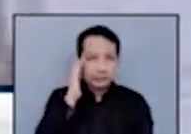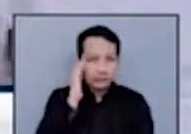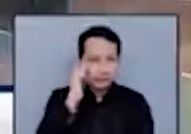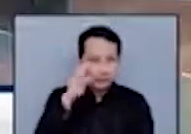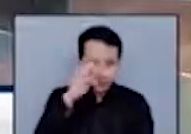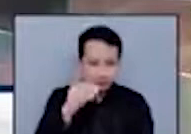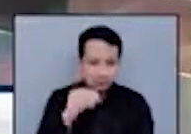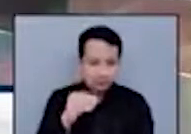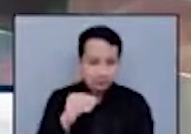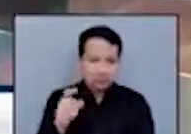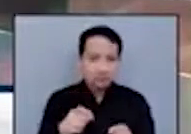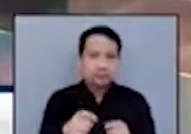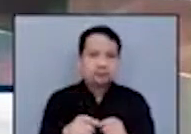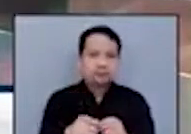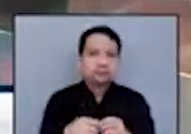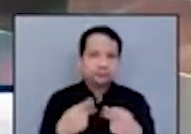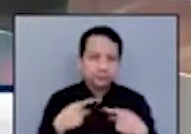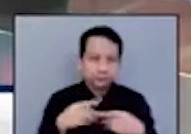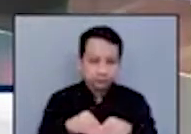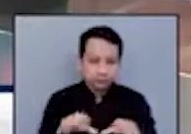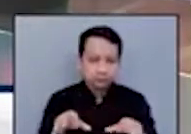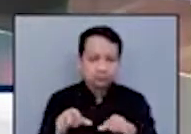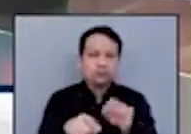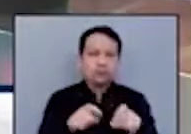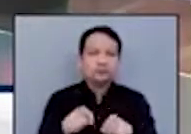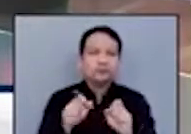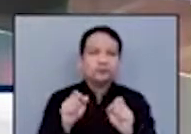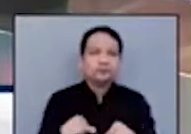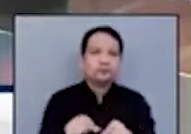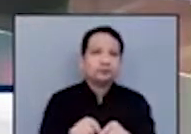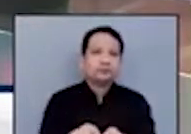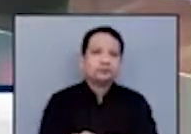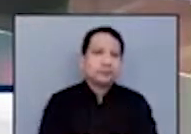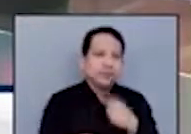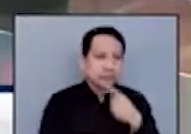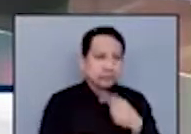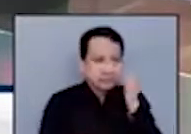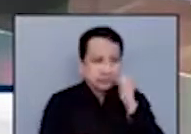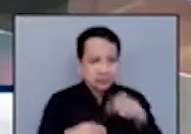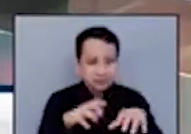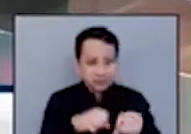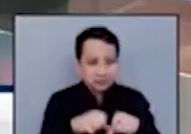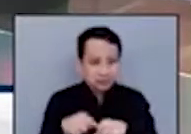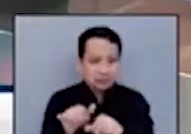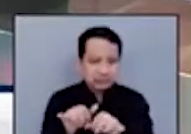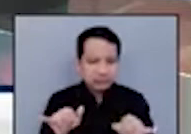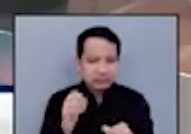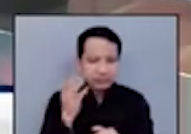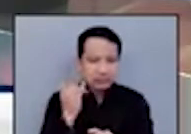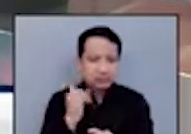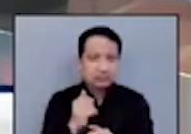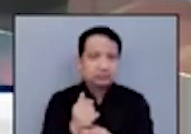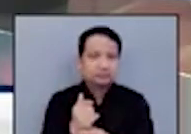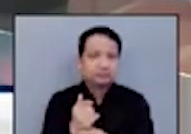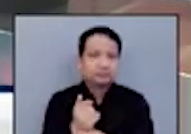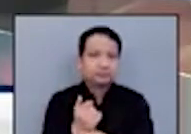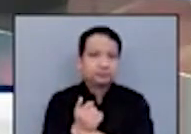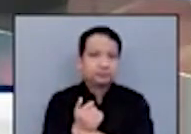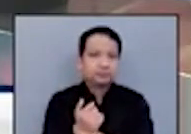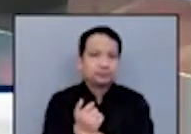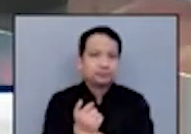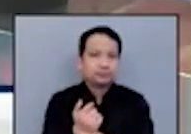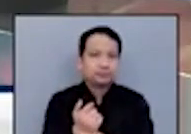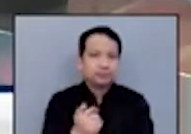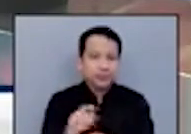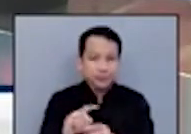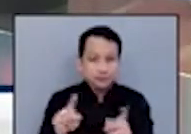parang i-copulate yung male kahit decapitated na siya. So nagapag-adapt na sila sa ganung ano. Pero sa captivity, pwede mo namang i-control yon na